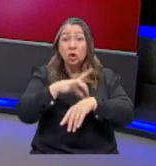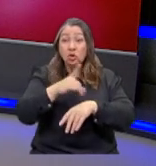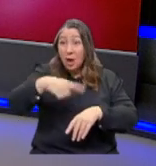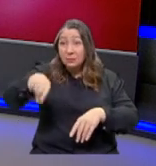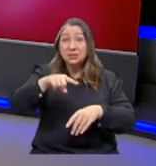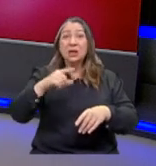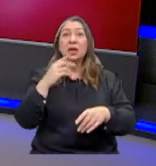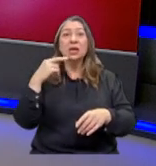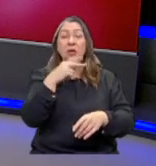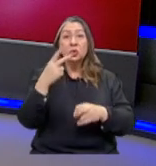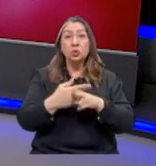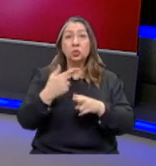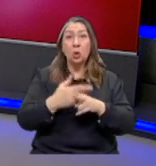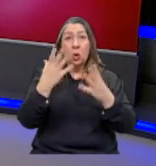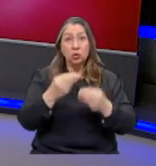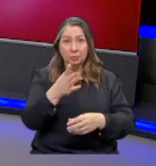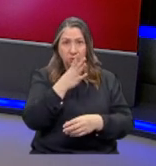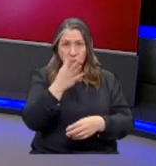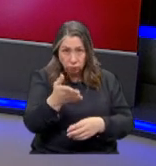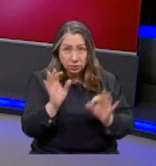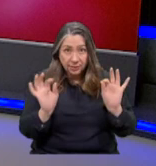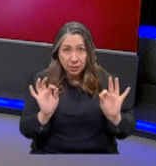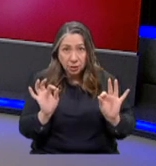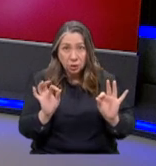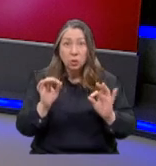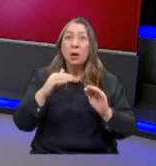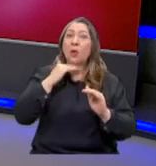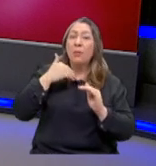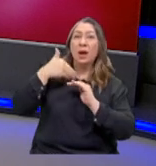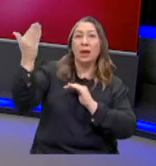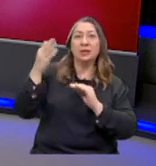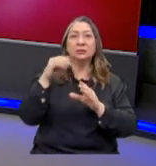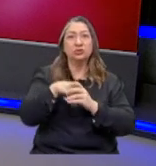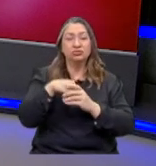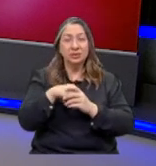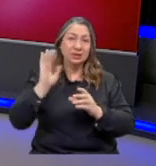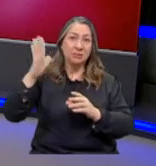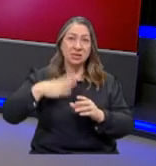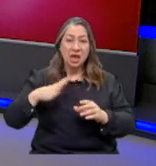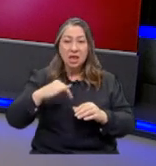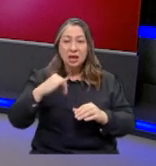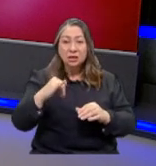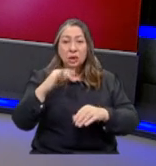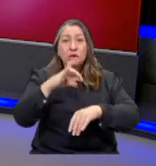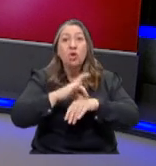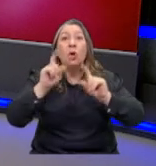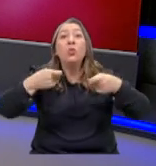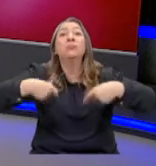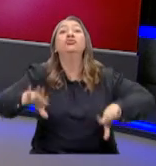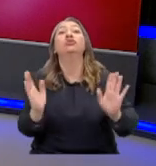çoğunun yabancı dil kurslarında olduğunu biliyorsunuz değil mi? Ülke dışında çalışmak için yakında kendimize bakacak